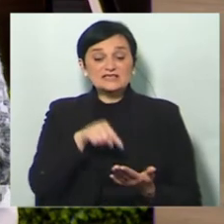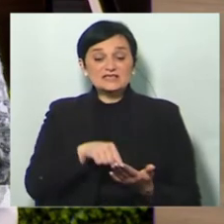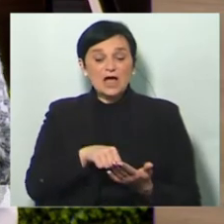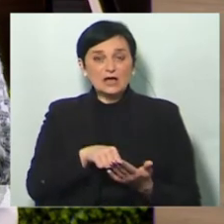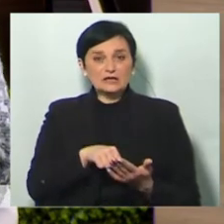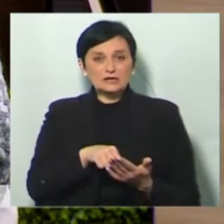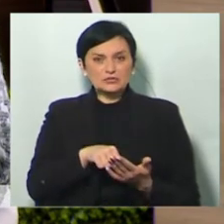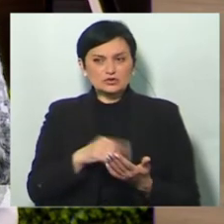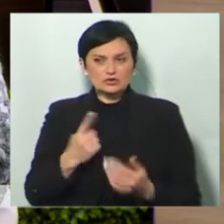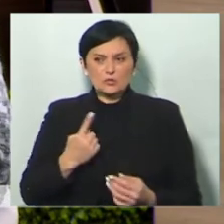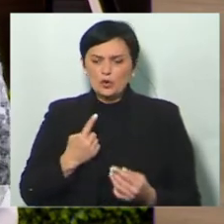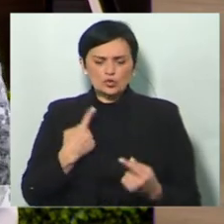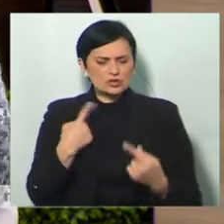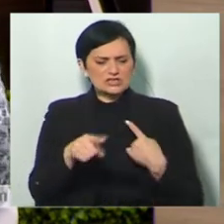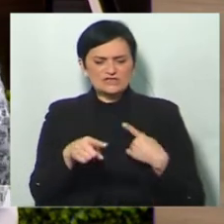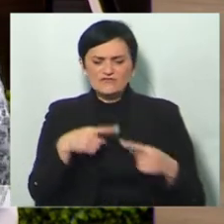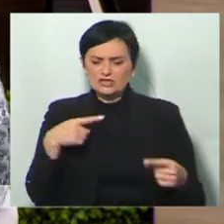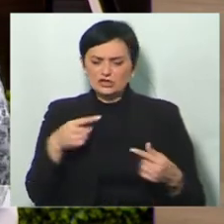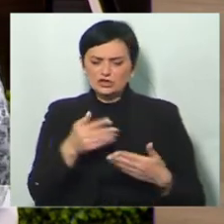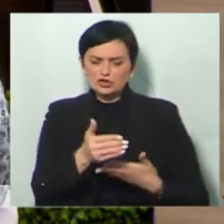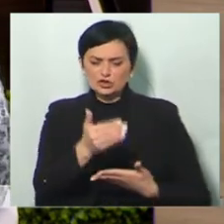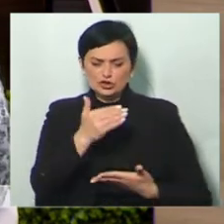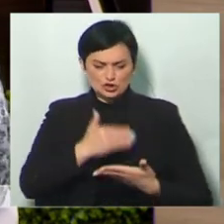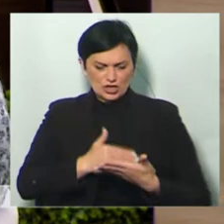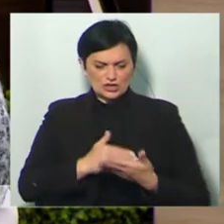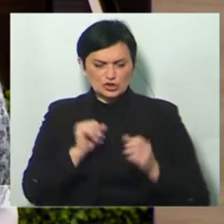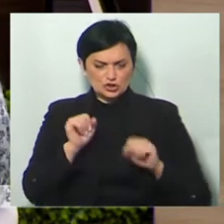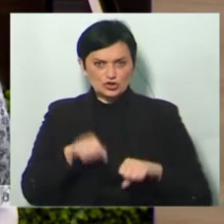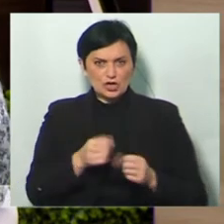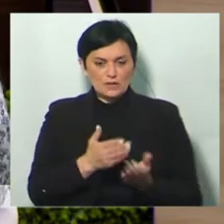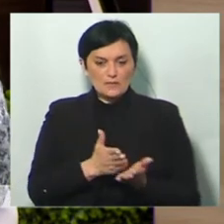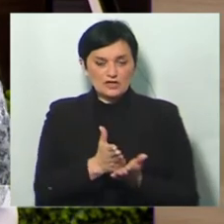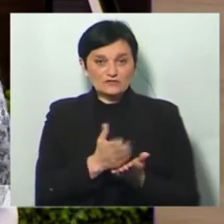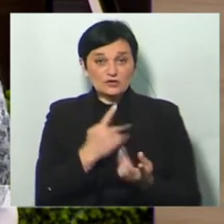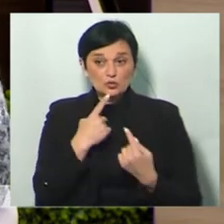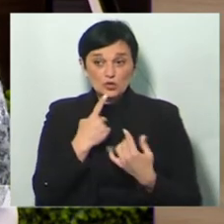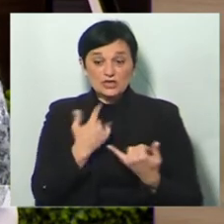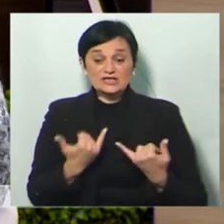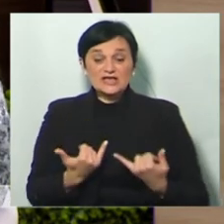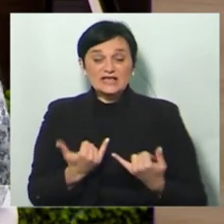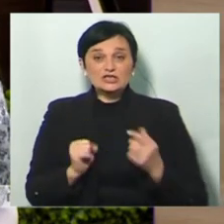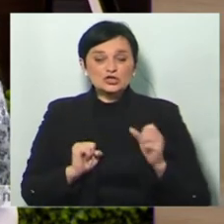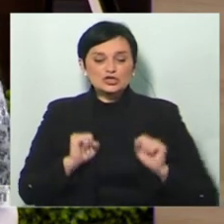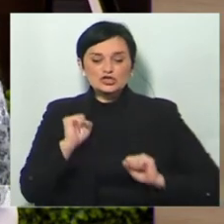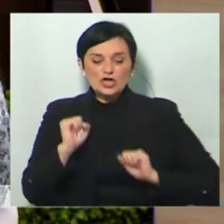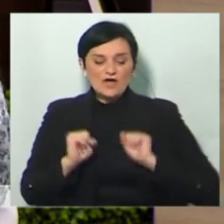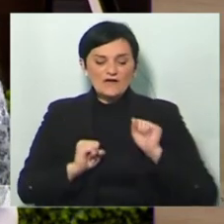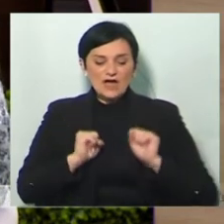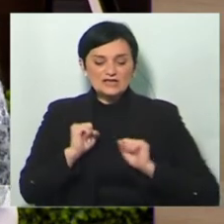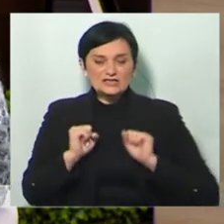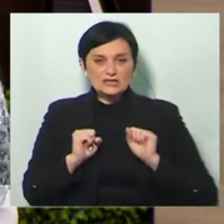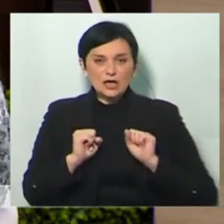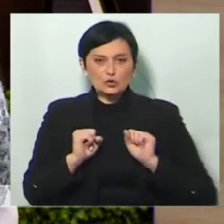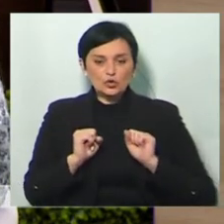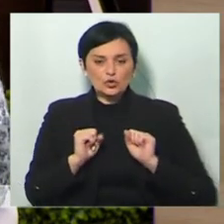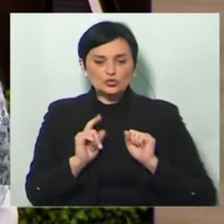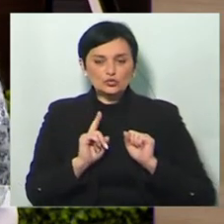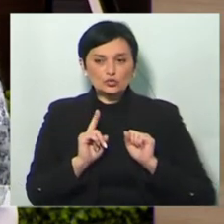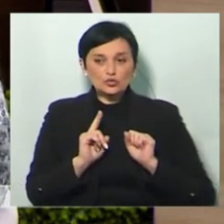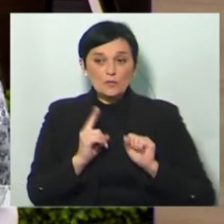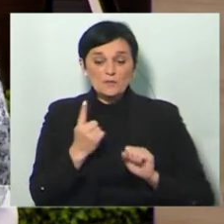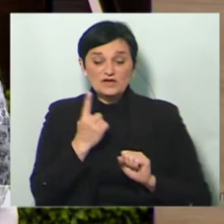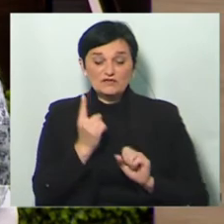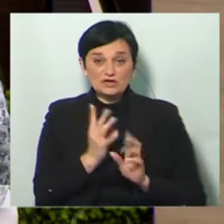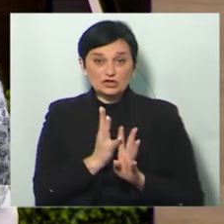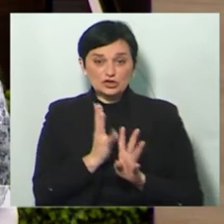martobaze su svadasva shedegebamde sheba miguqanos am saobarma magram dges shevetsadot ro titon